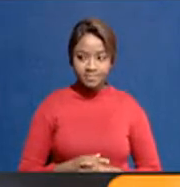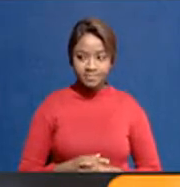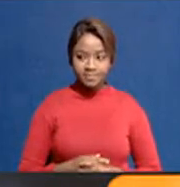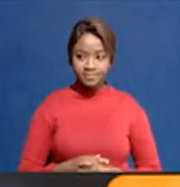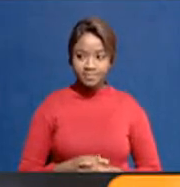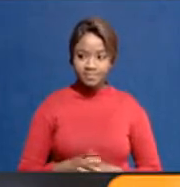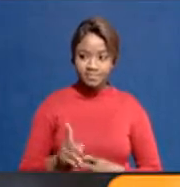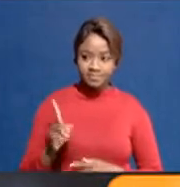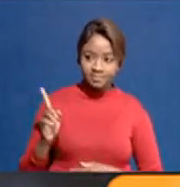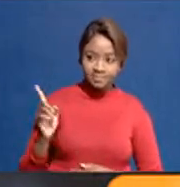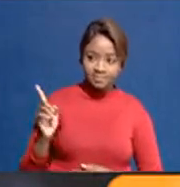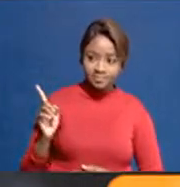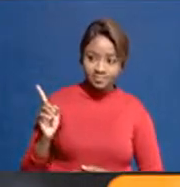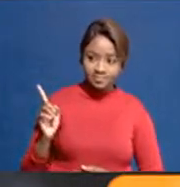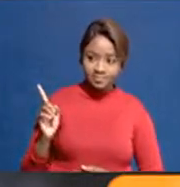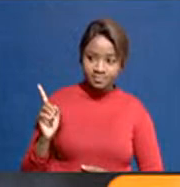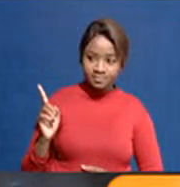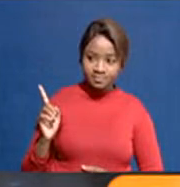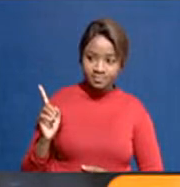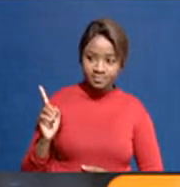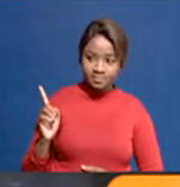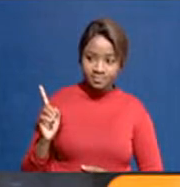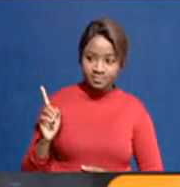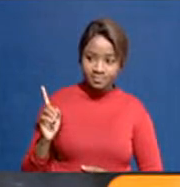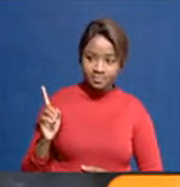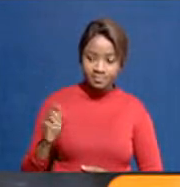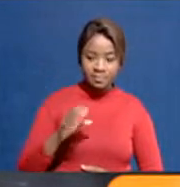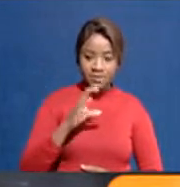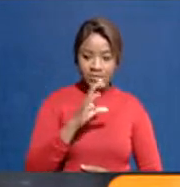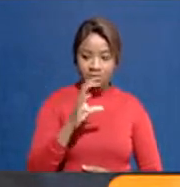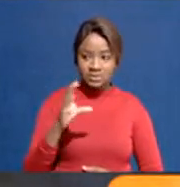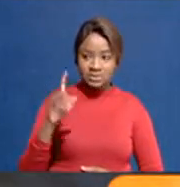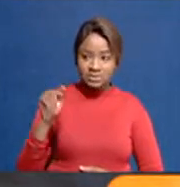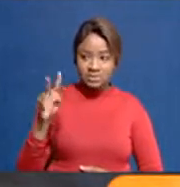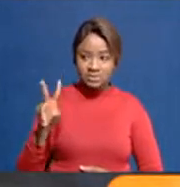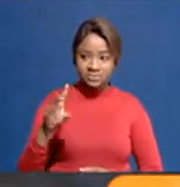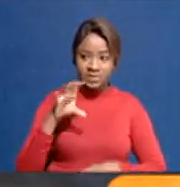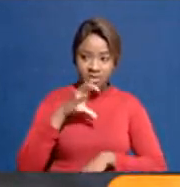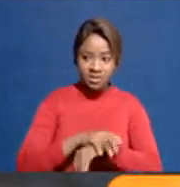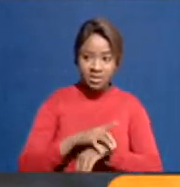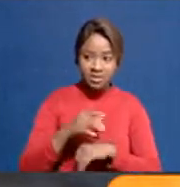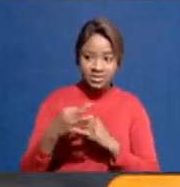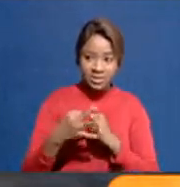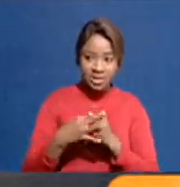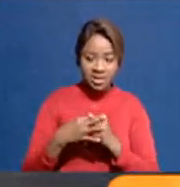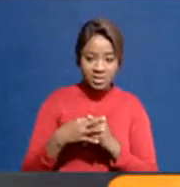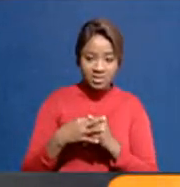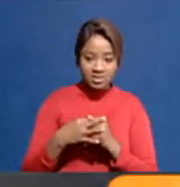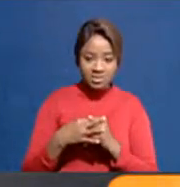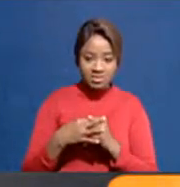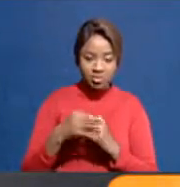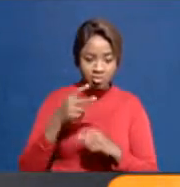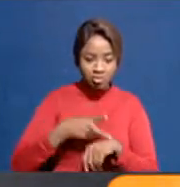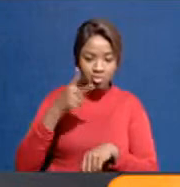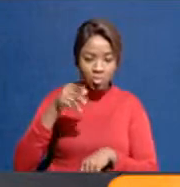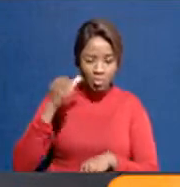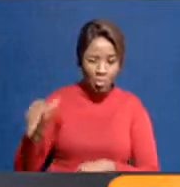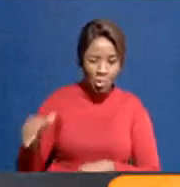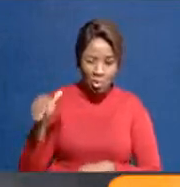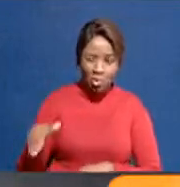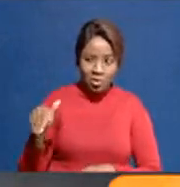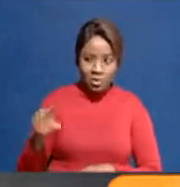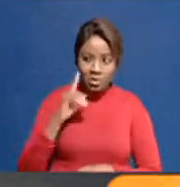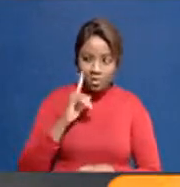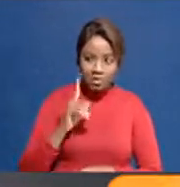Picha hizi za CCTV zilizonaswa mwendo wa saa 8 asubuhi katika kituo cha mafuta cha Delta, eneo